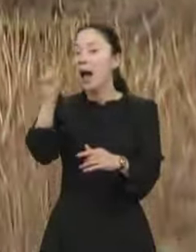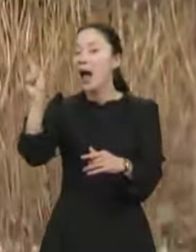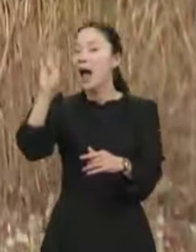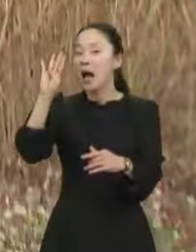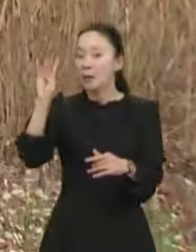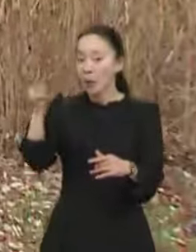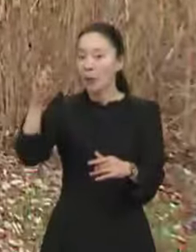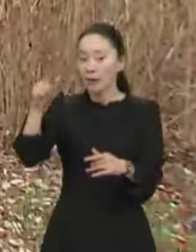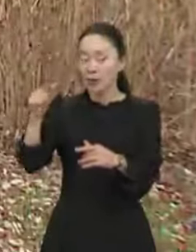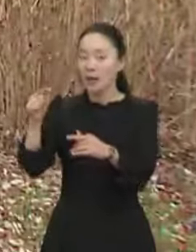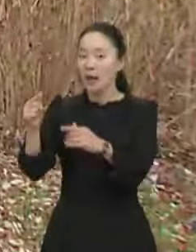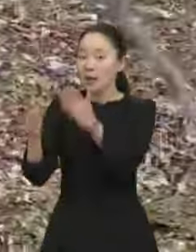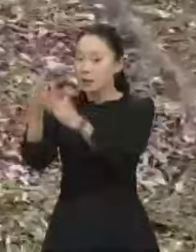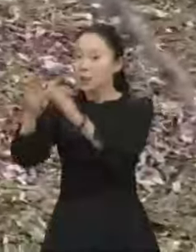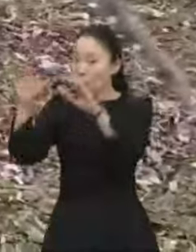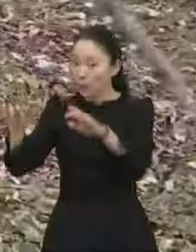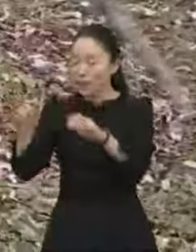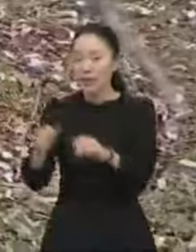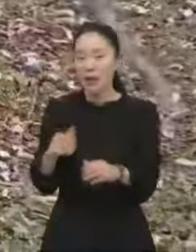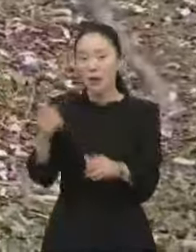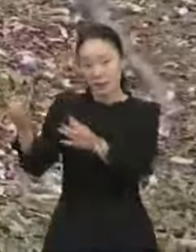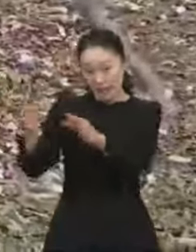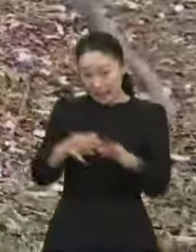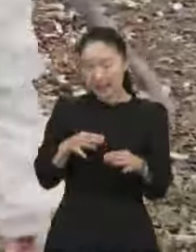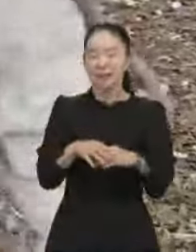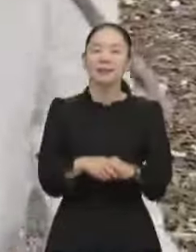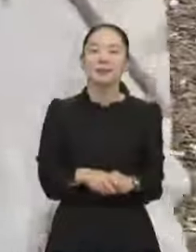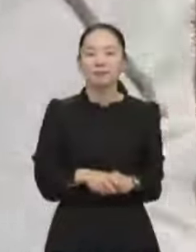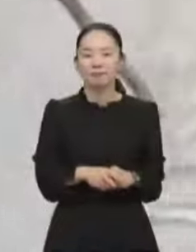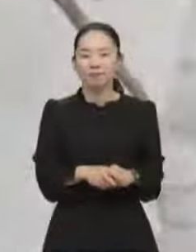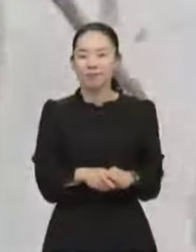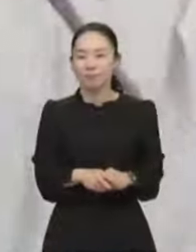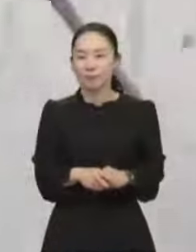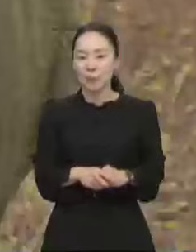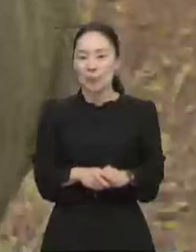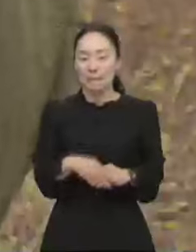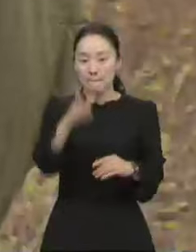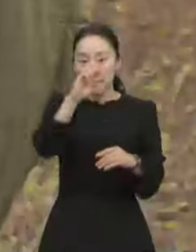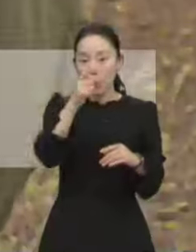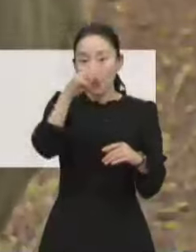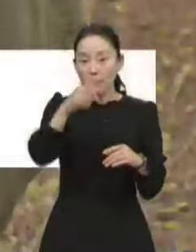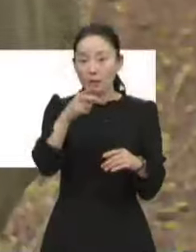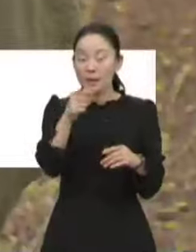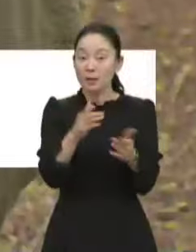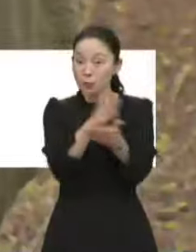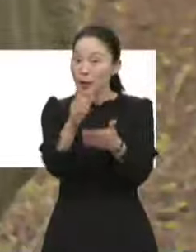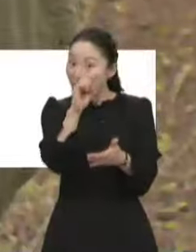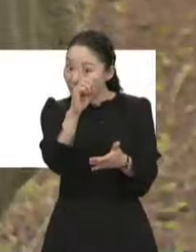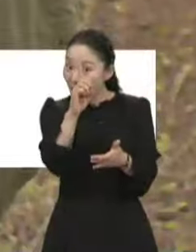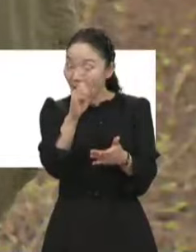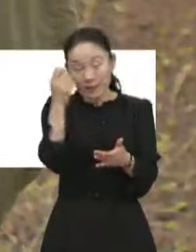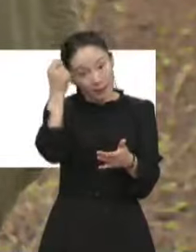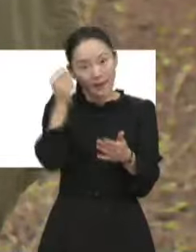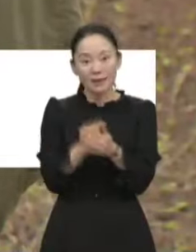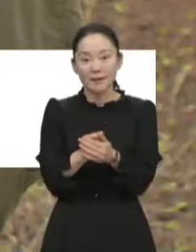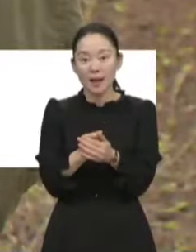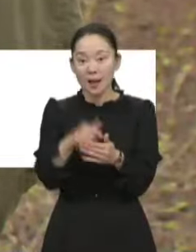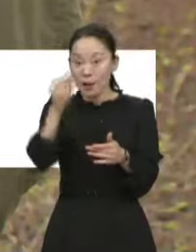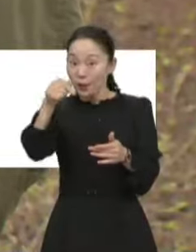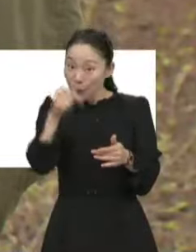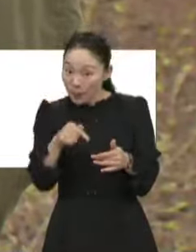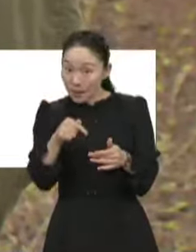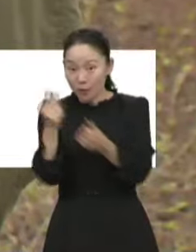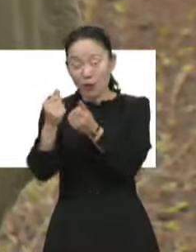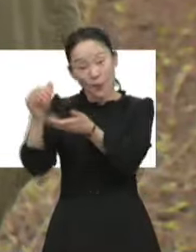아놀드 수목원에서 천리포 수목원에 기증한 겁니다. 목련이 하나만 있는 줄 알았는데 여기 와서 해석